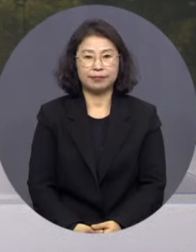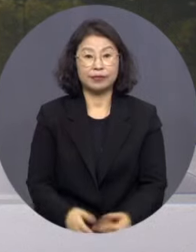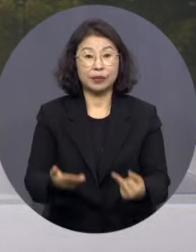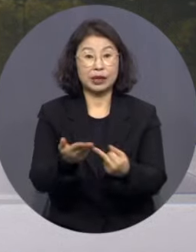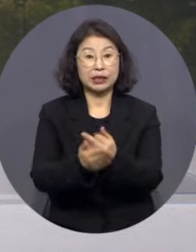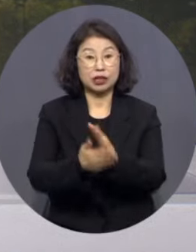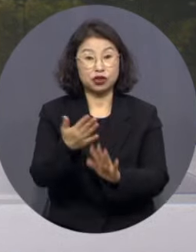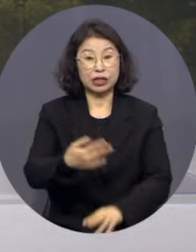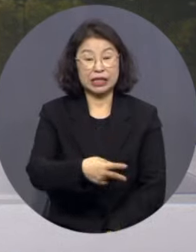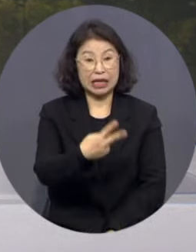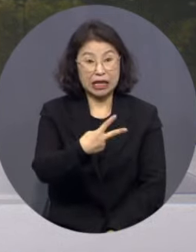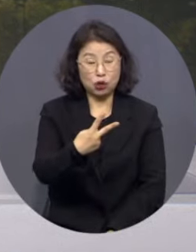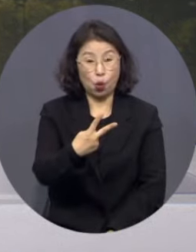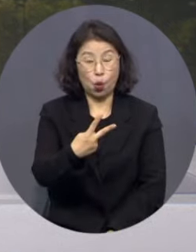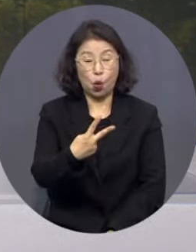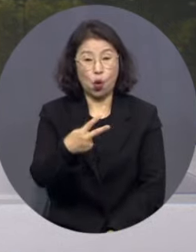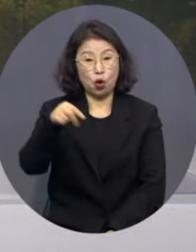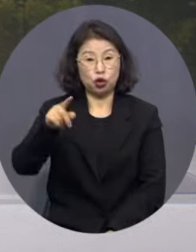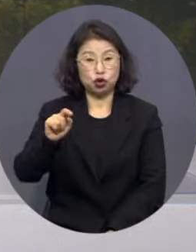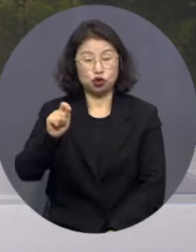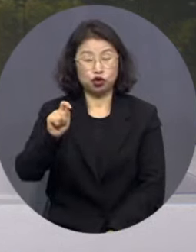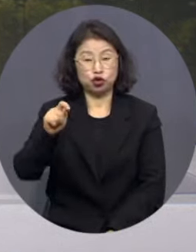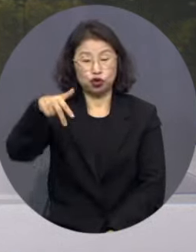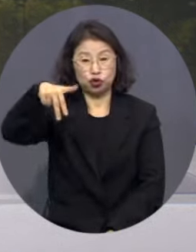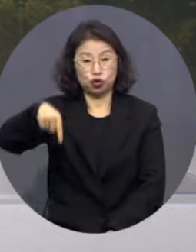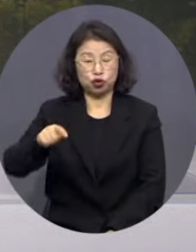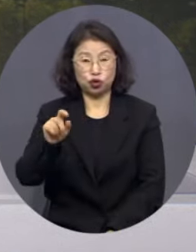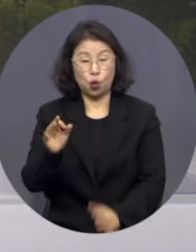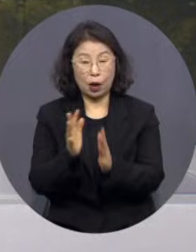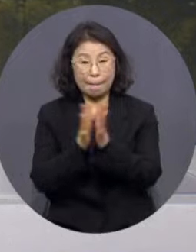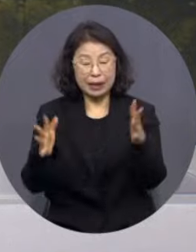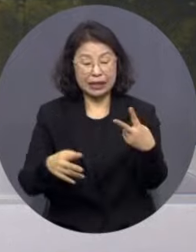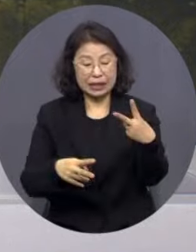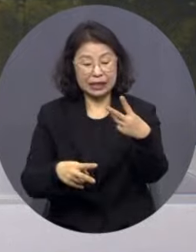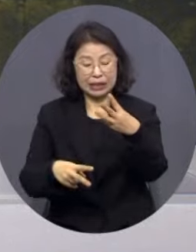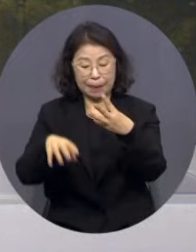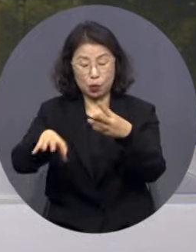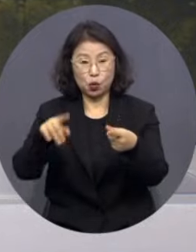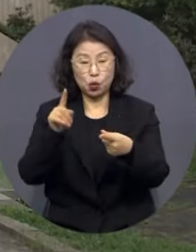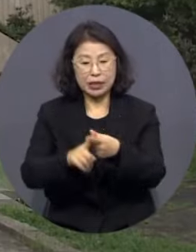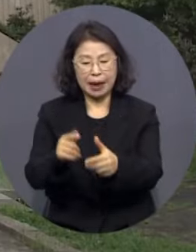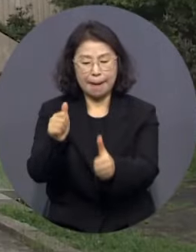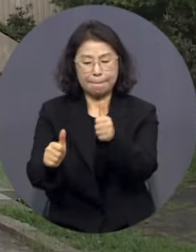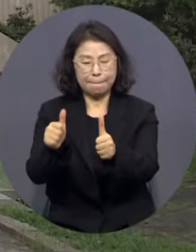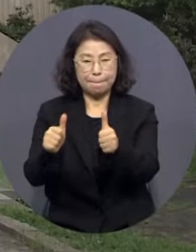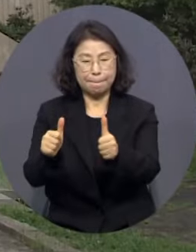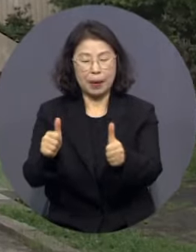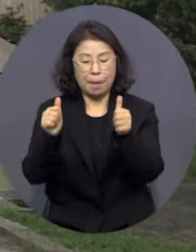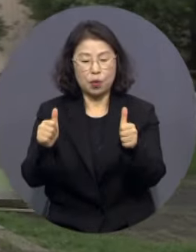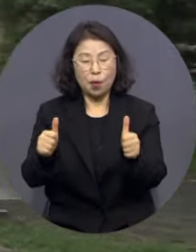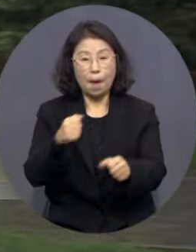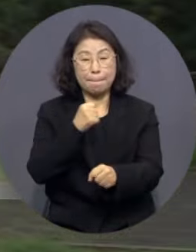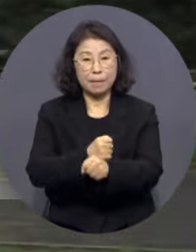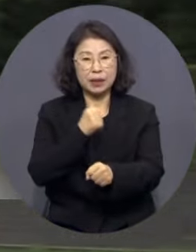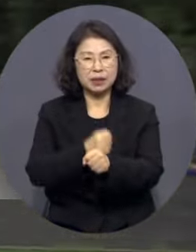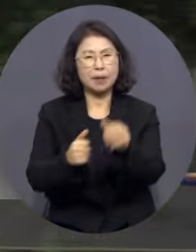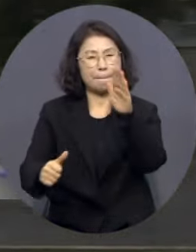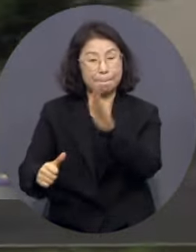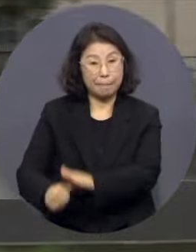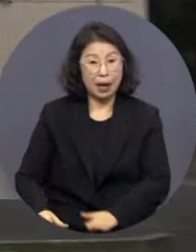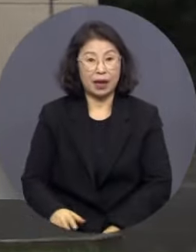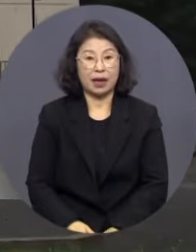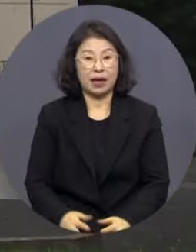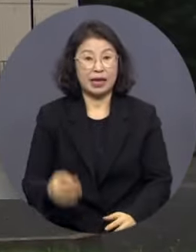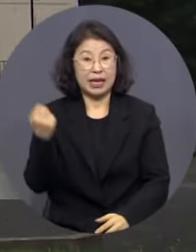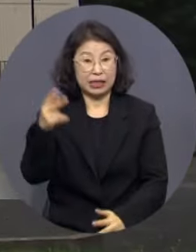제주시 이도주공 23단지 재건축 조합이 시공사와의 분쟁에서 최종 패소했습니다 대법원은